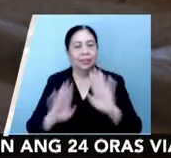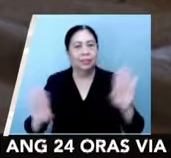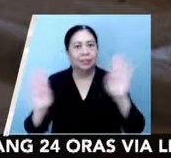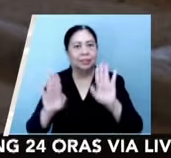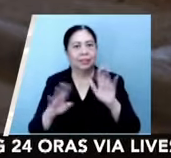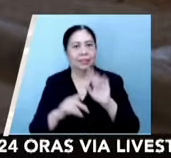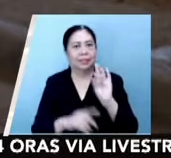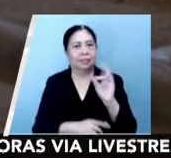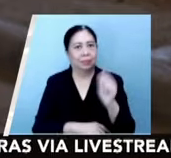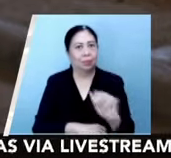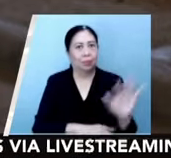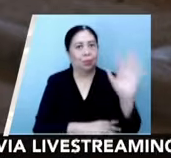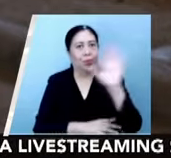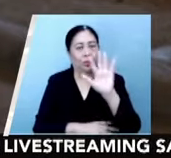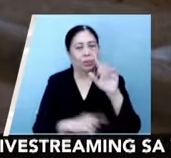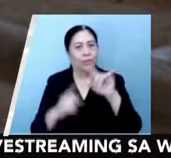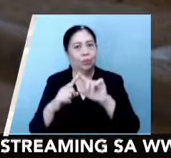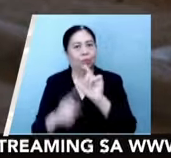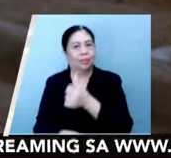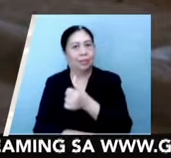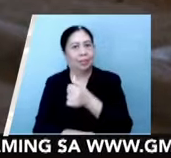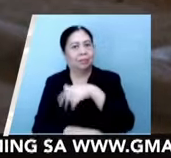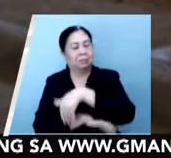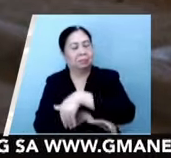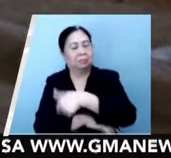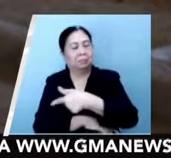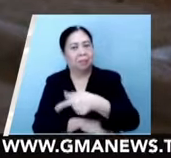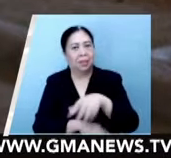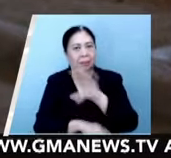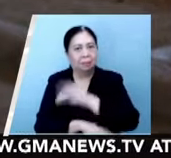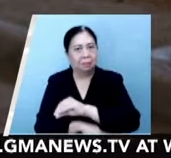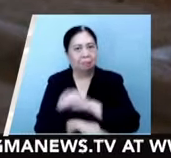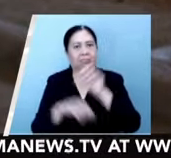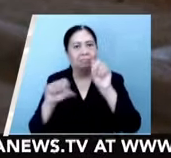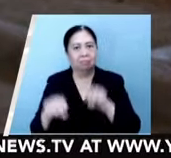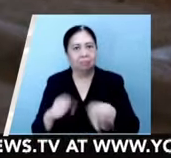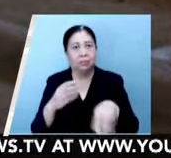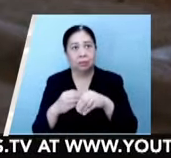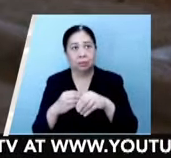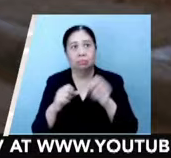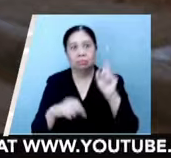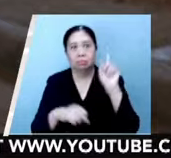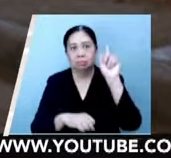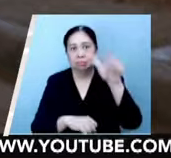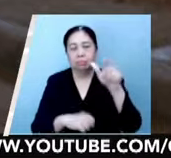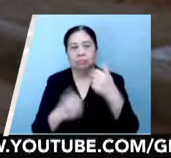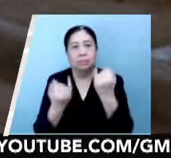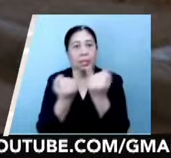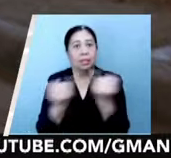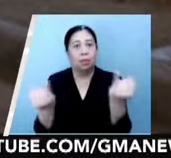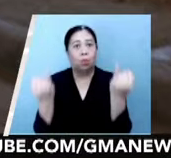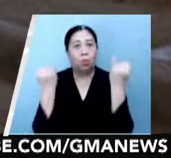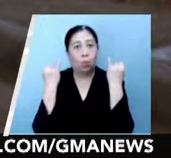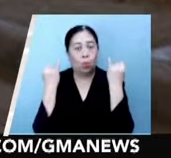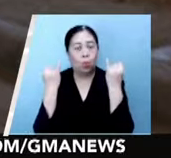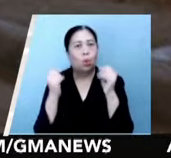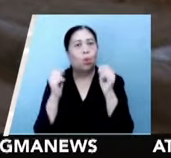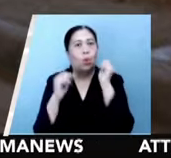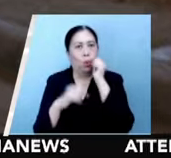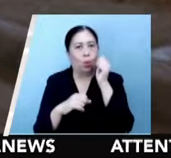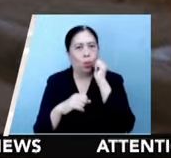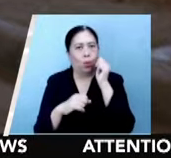7 a.m. hanggang 10 p.m. Pero maaari para madagdagan yung mga araw na yan, ha? At sa Intramuros naman po, nakabukas sila araw-araw